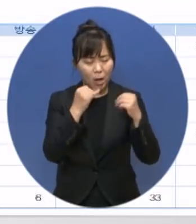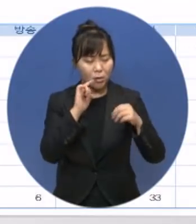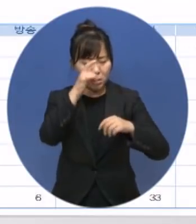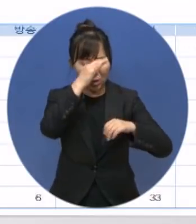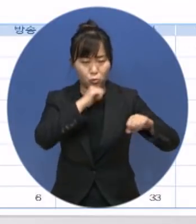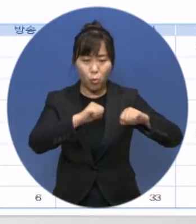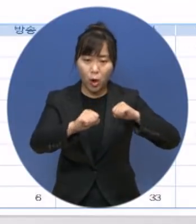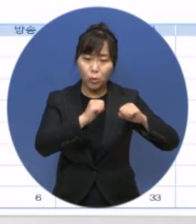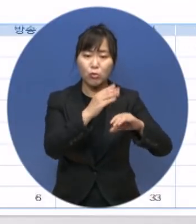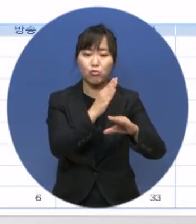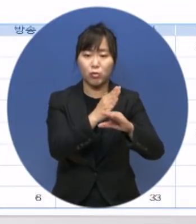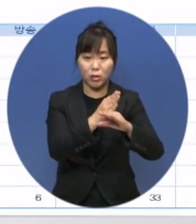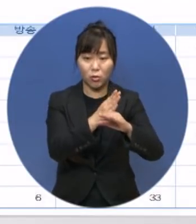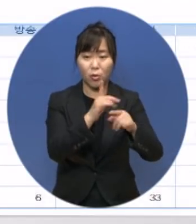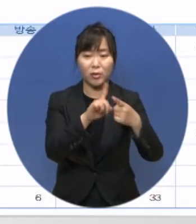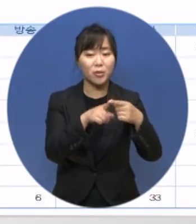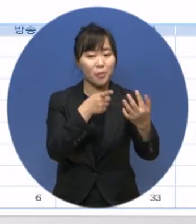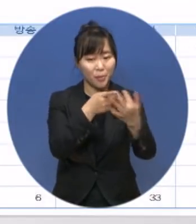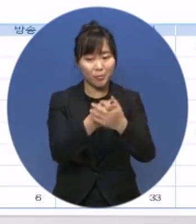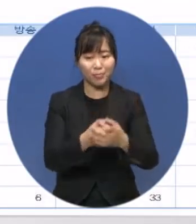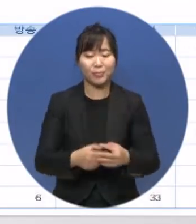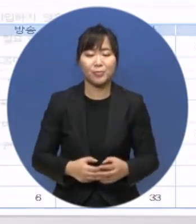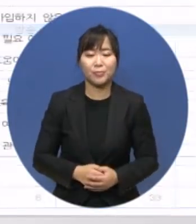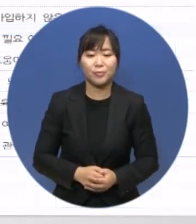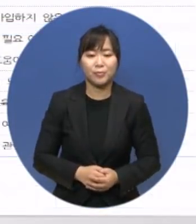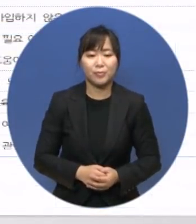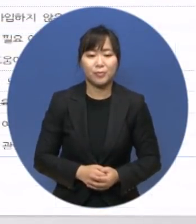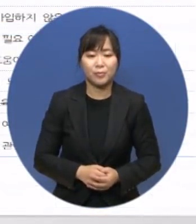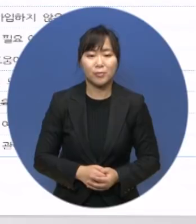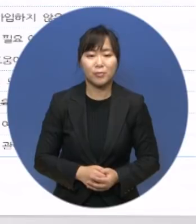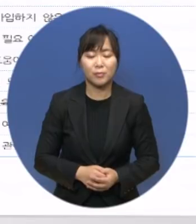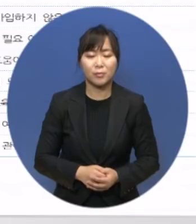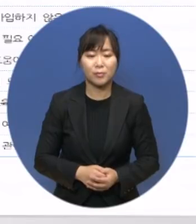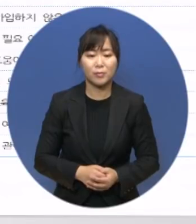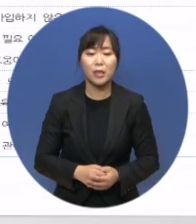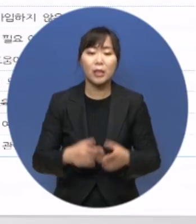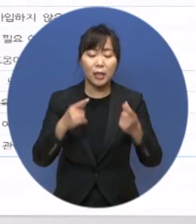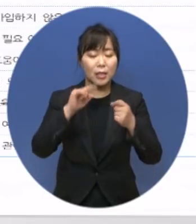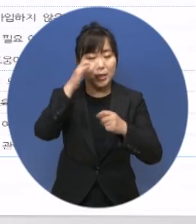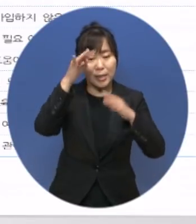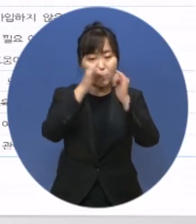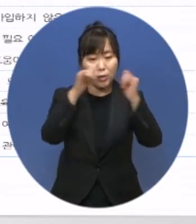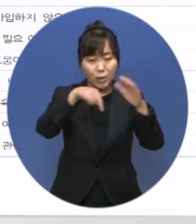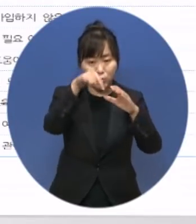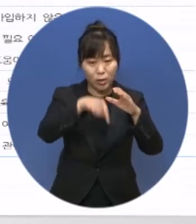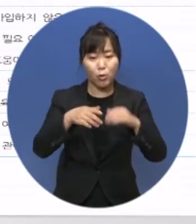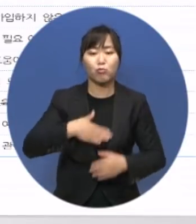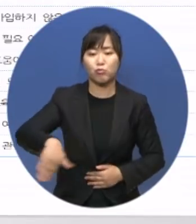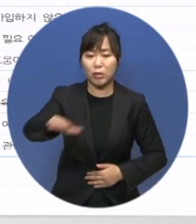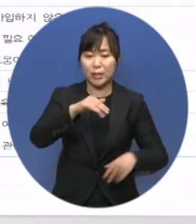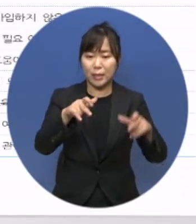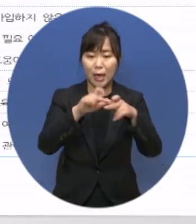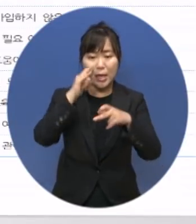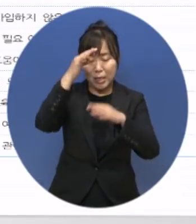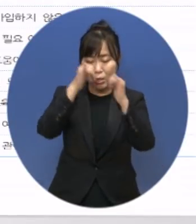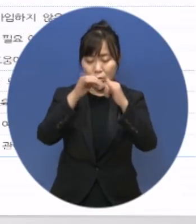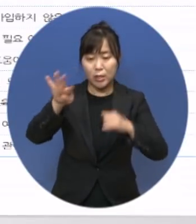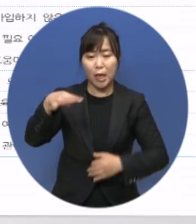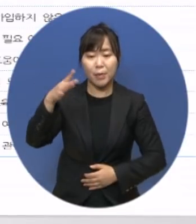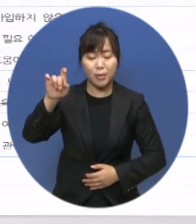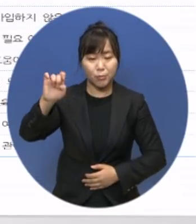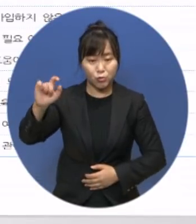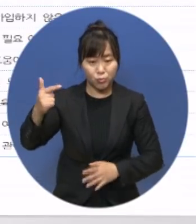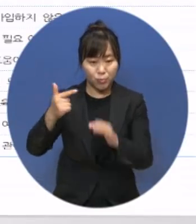예술 활동을 하고 있다는 것을 파악하였습니다. 이러한 이제 예술가들 중에서 저희들은 장애예술인